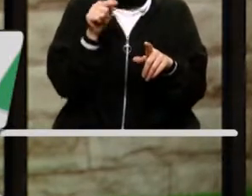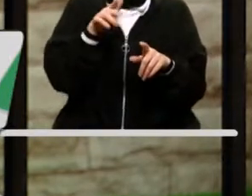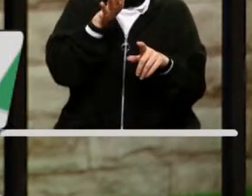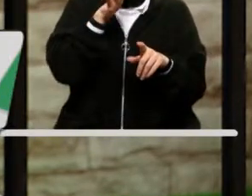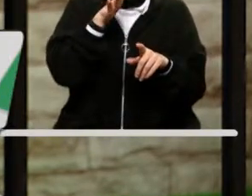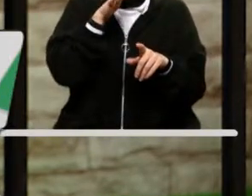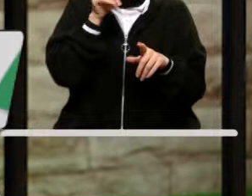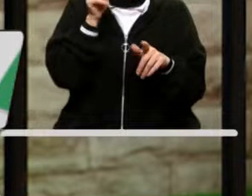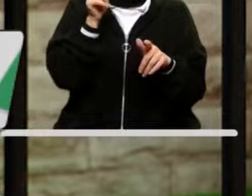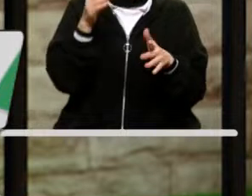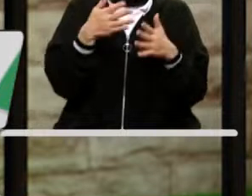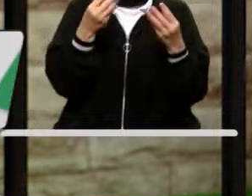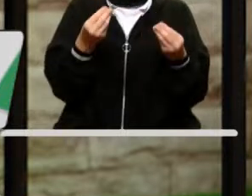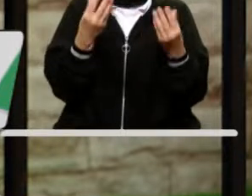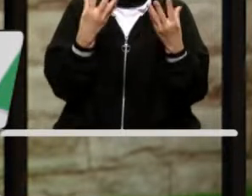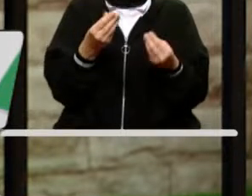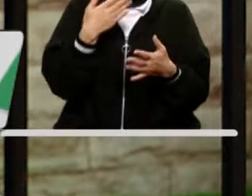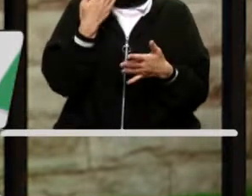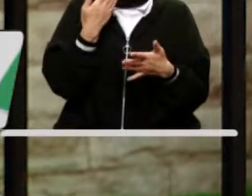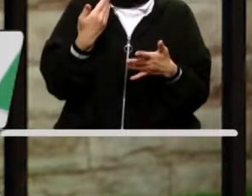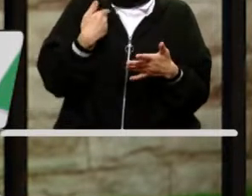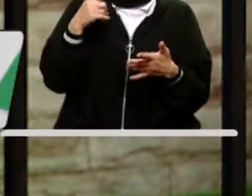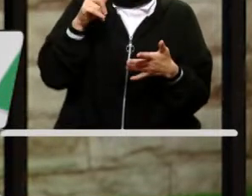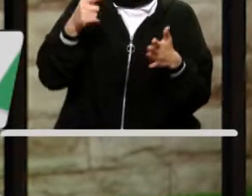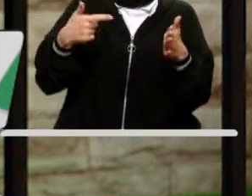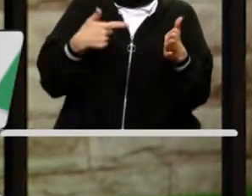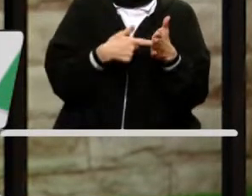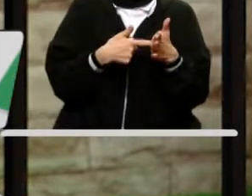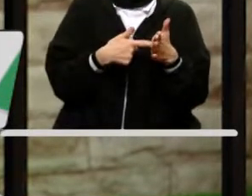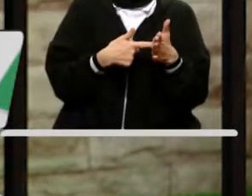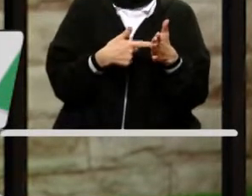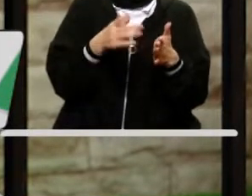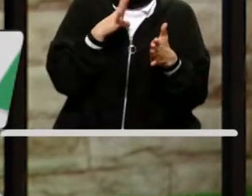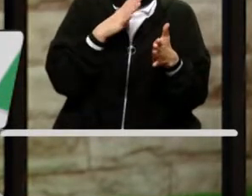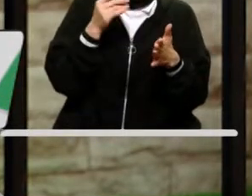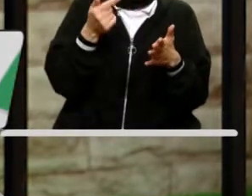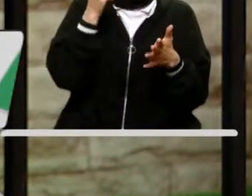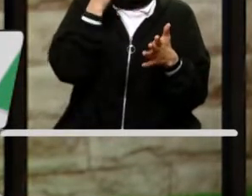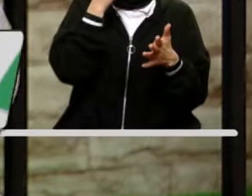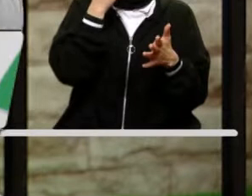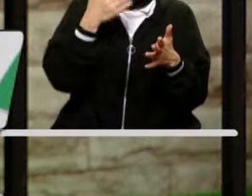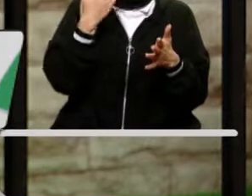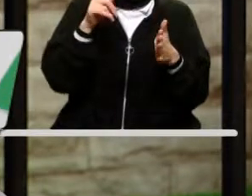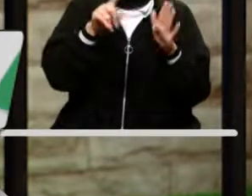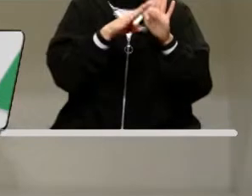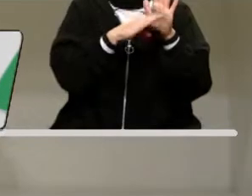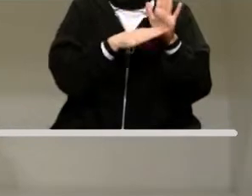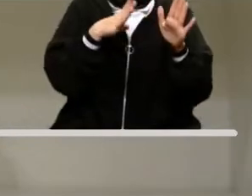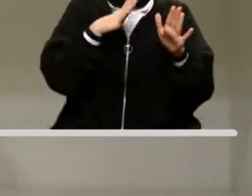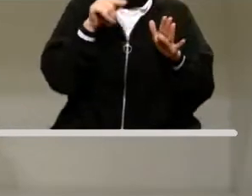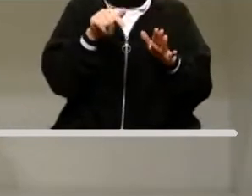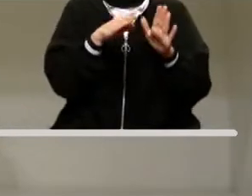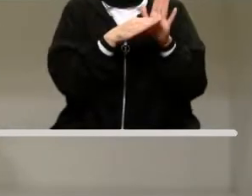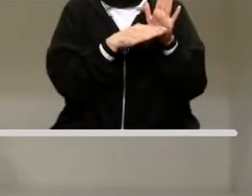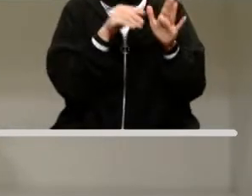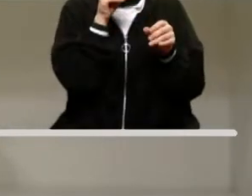koydunuz kendinize. Örneğin senin bir programın var bugün. Ben bu programın akışında şunları şunları şunları yapacağım. Kafanda bir süzgeçte oluşturdun.